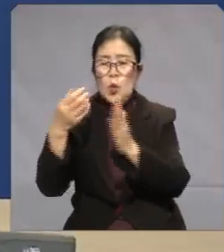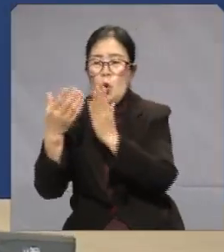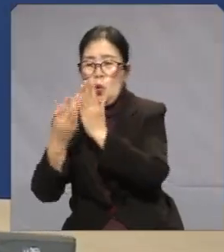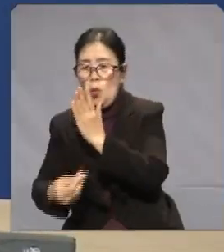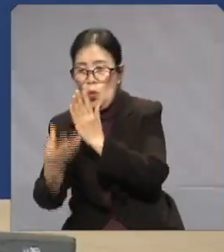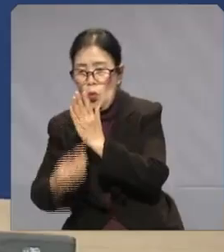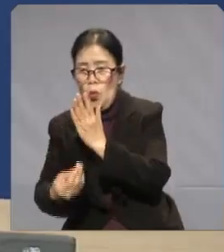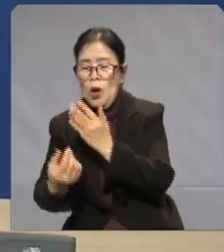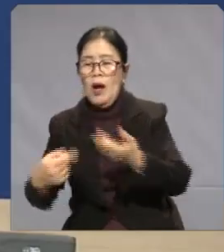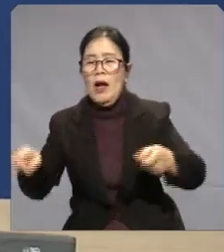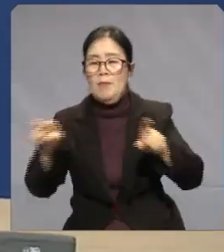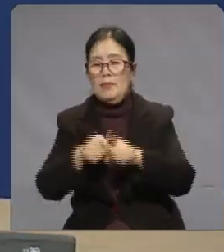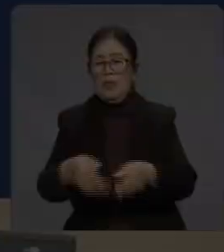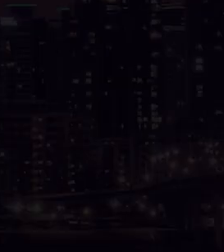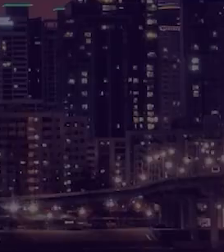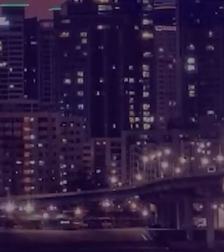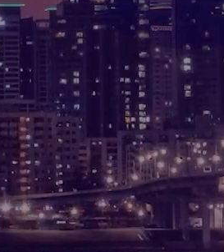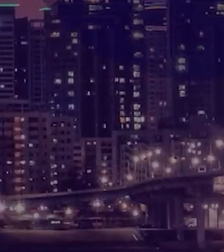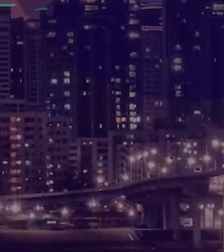함께 건설하는